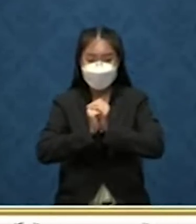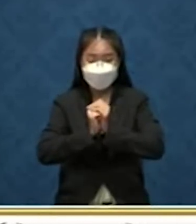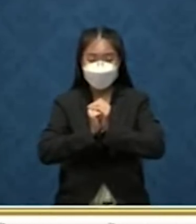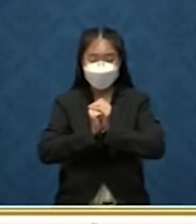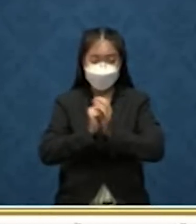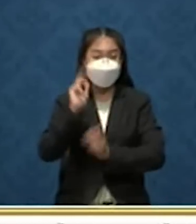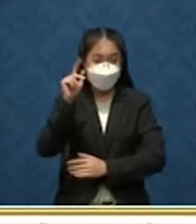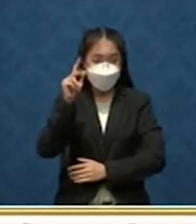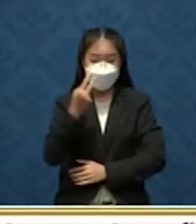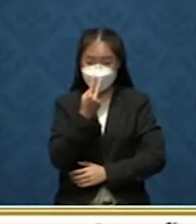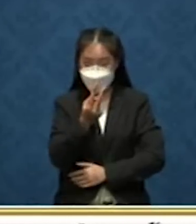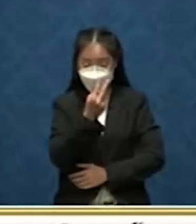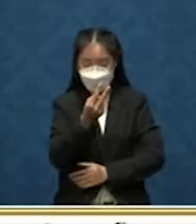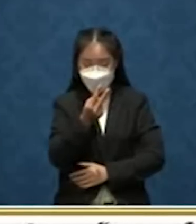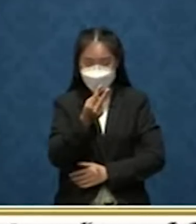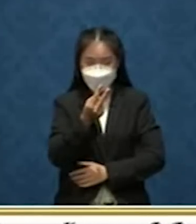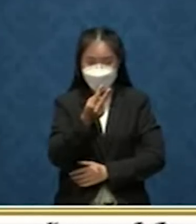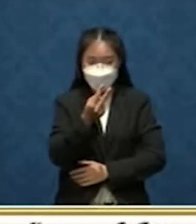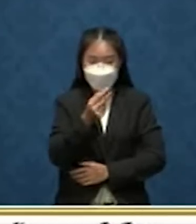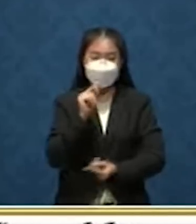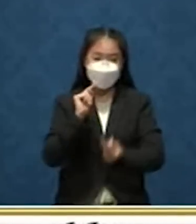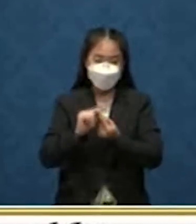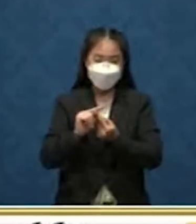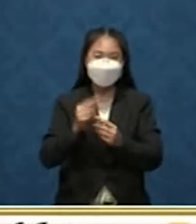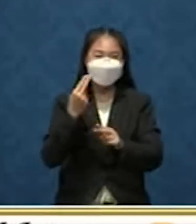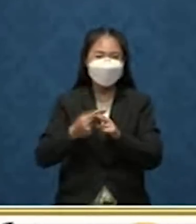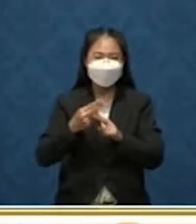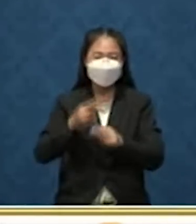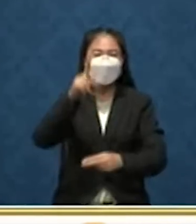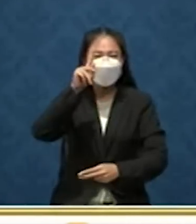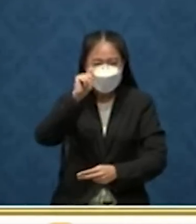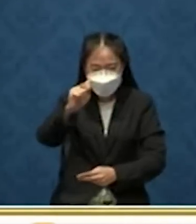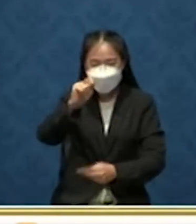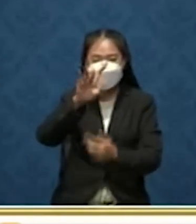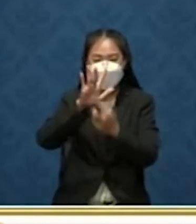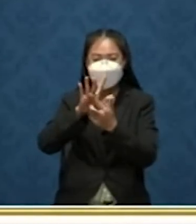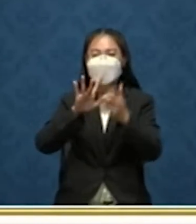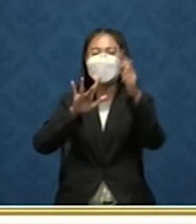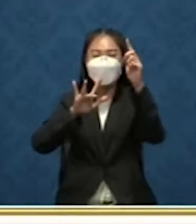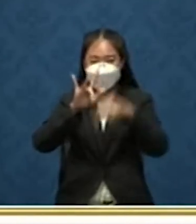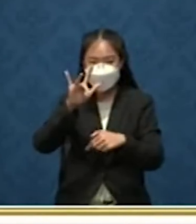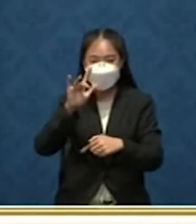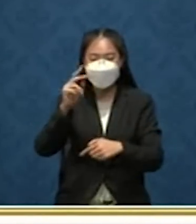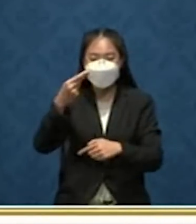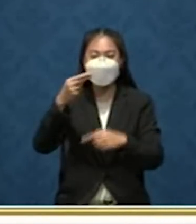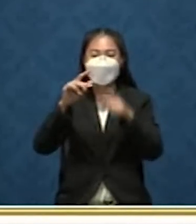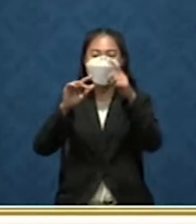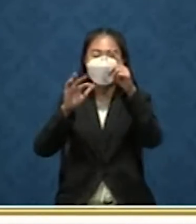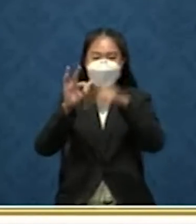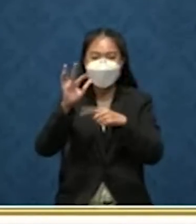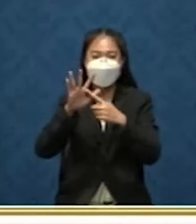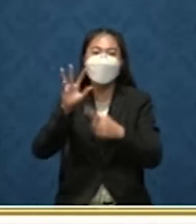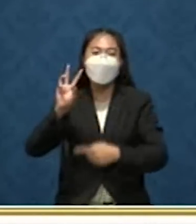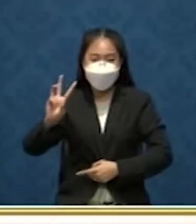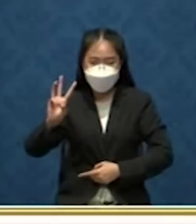ที่ผ่านมาก็คือนายตู้หาวหรอชื่อไทยคือชัยนัศกรชยานันก่